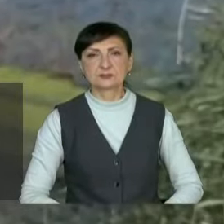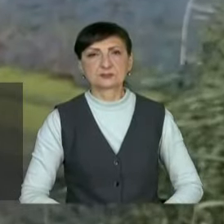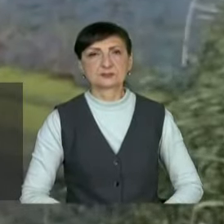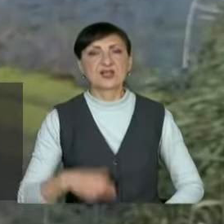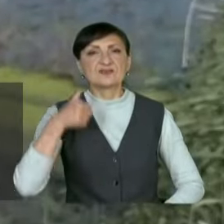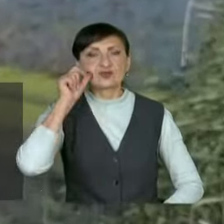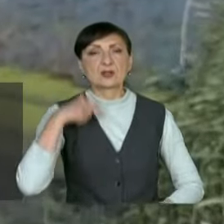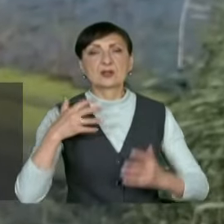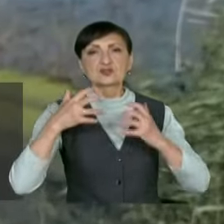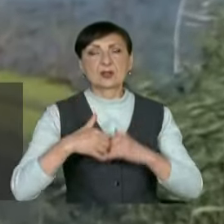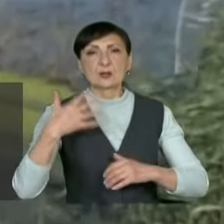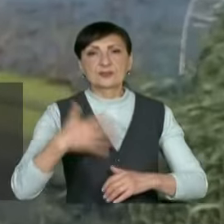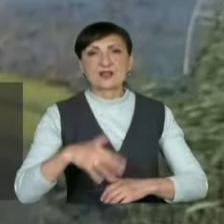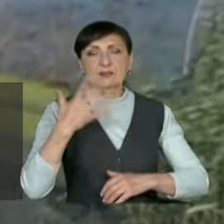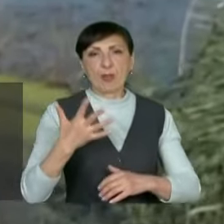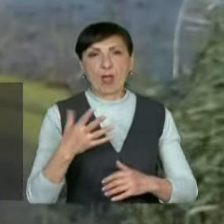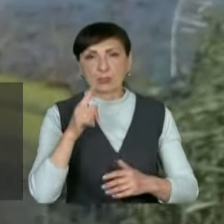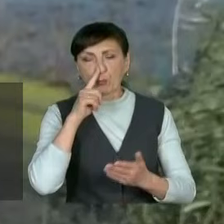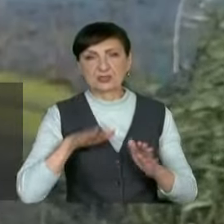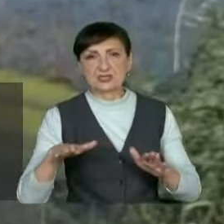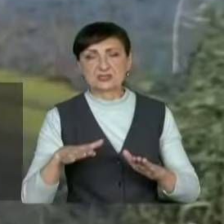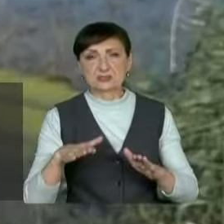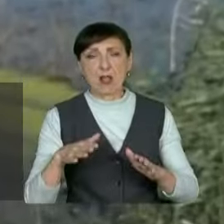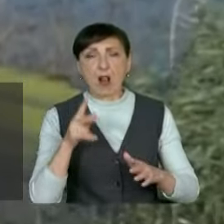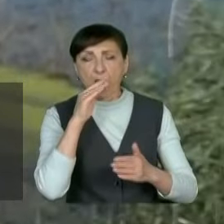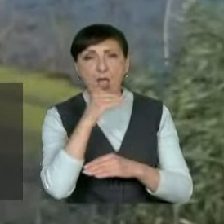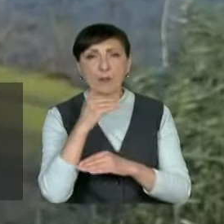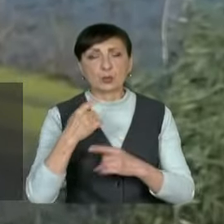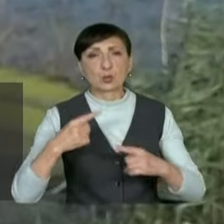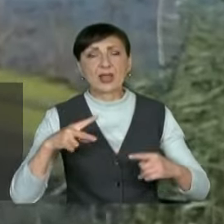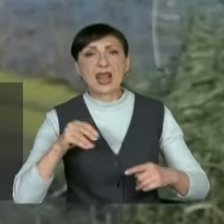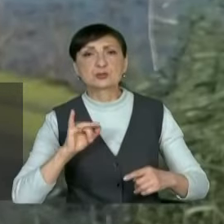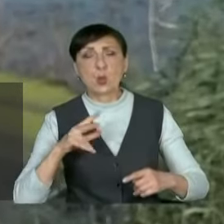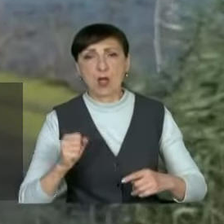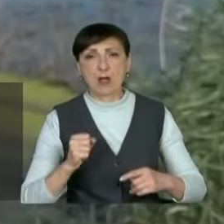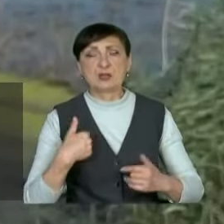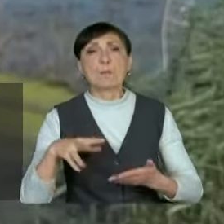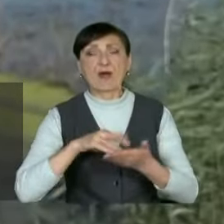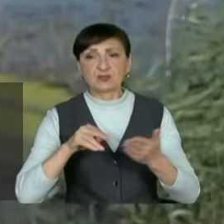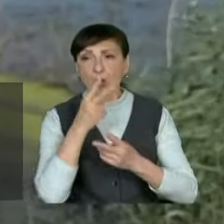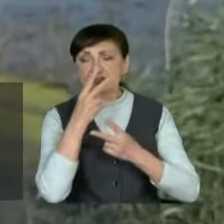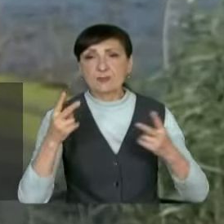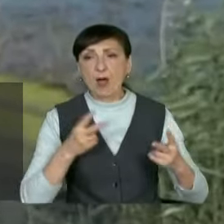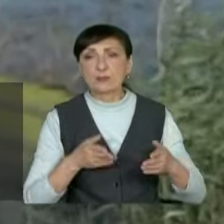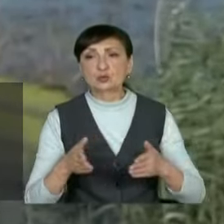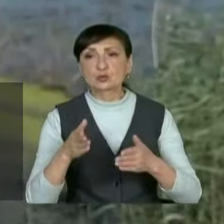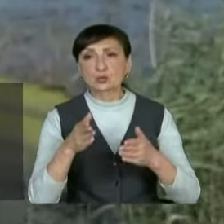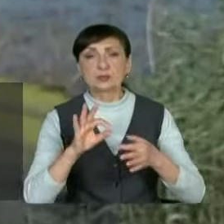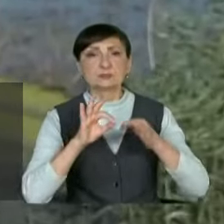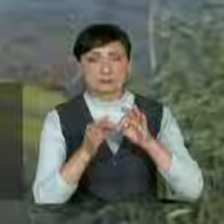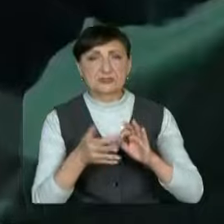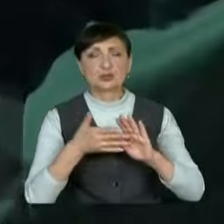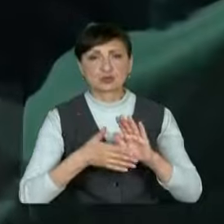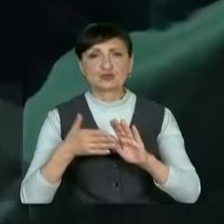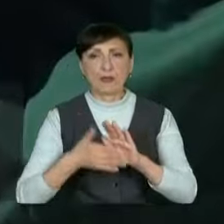Вчера я насчитал 55 туш, 7 из них лебедей, остальные птицы – лесуха. Сейчас мы повторно осматриваем маршруты для более детального